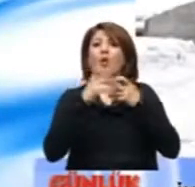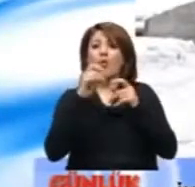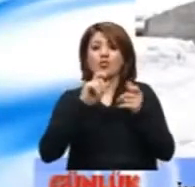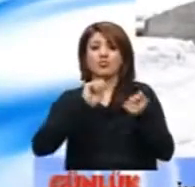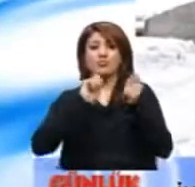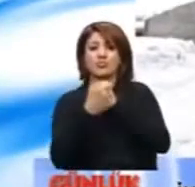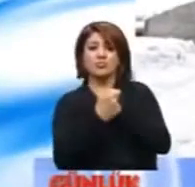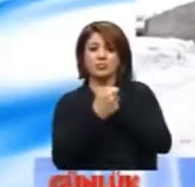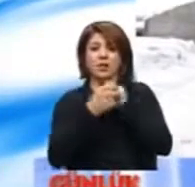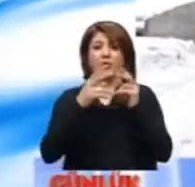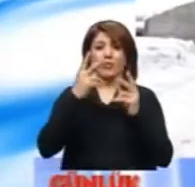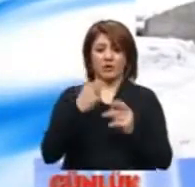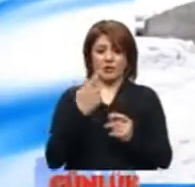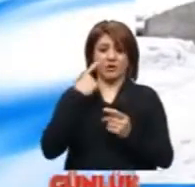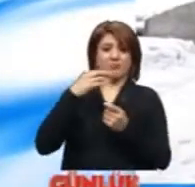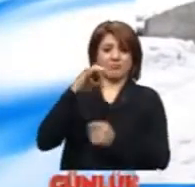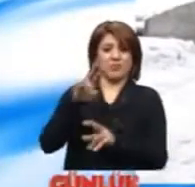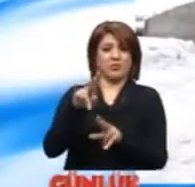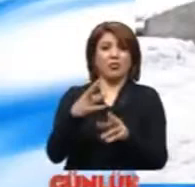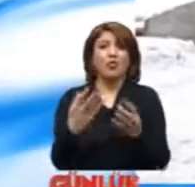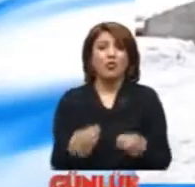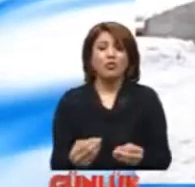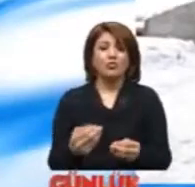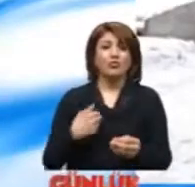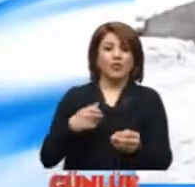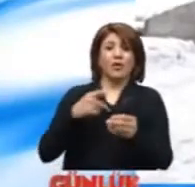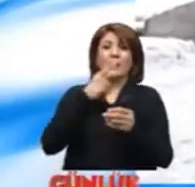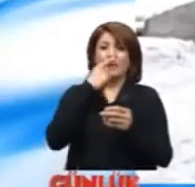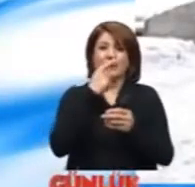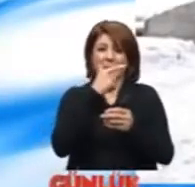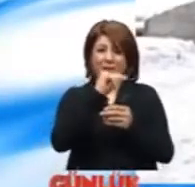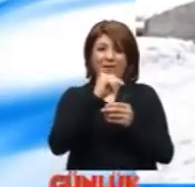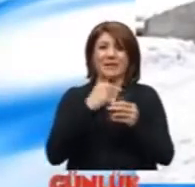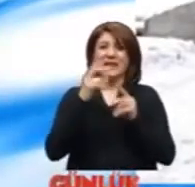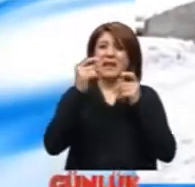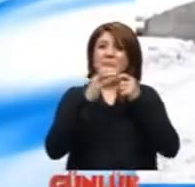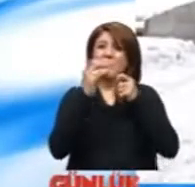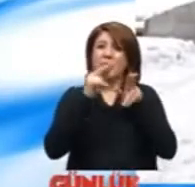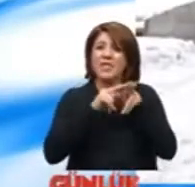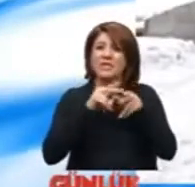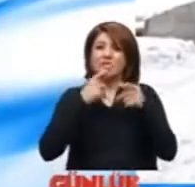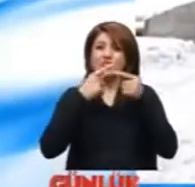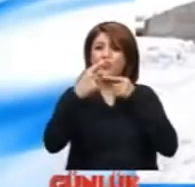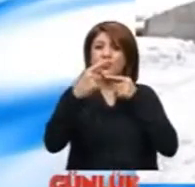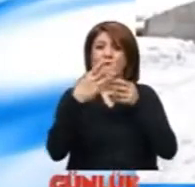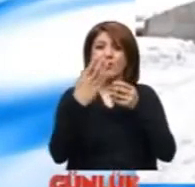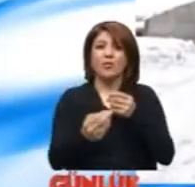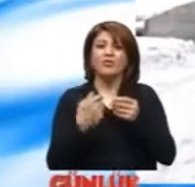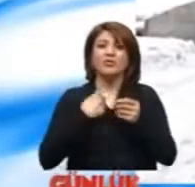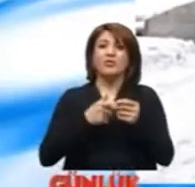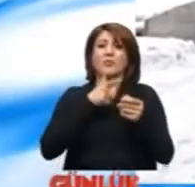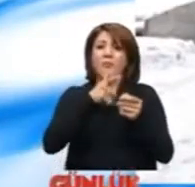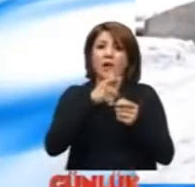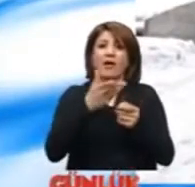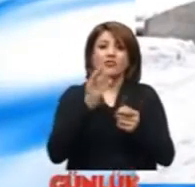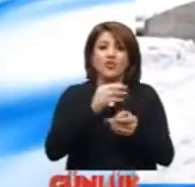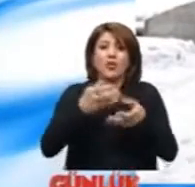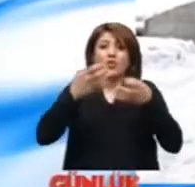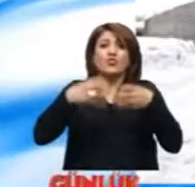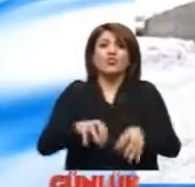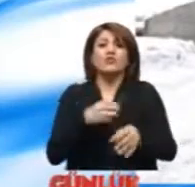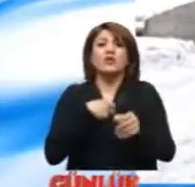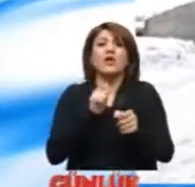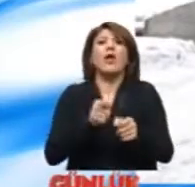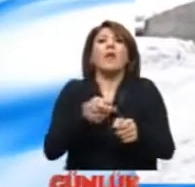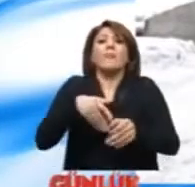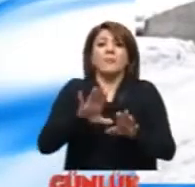sonra horoz gibi davranmaya başladığını, kuyruk ve ibiğinin de uzadığını anlattı. Ötmeye başladıktan sonra yumurtlamadı diyen Bağıran,